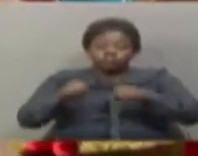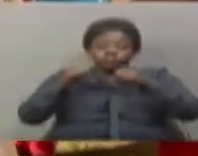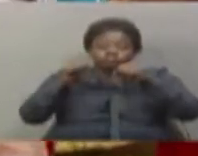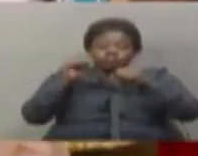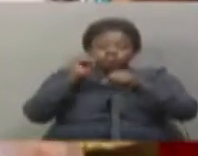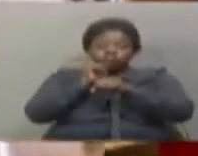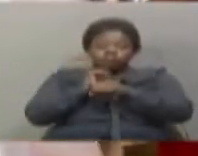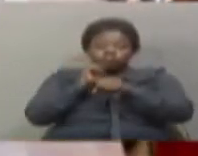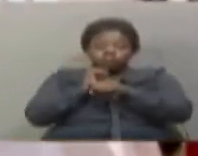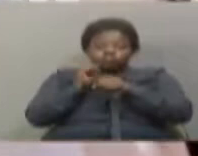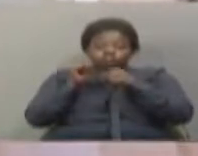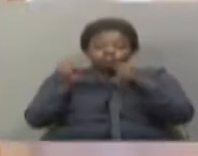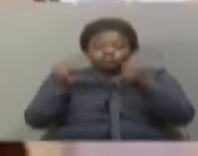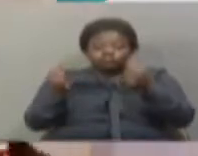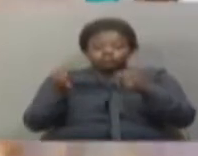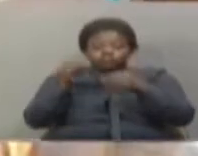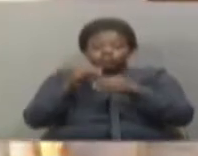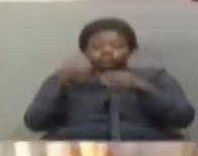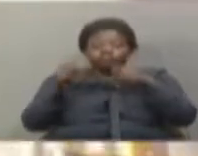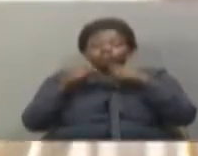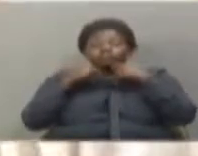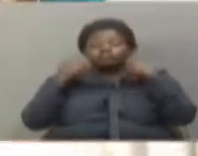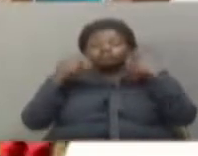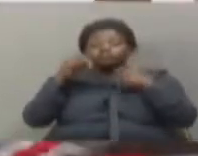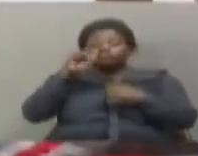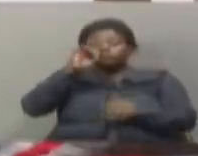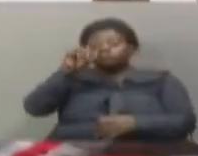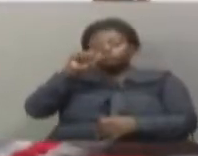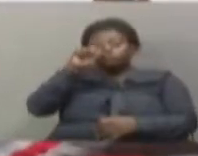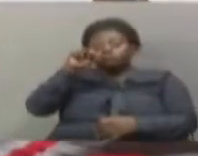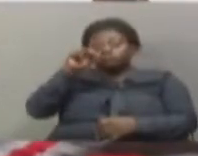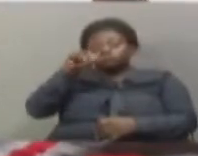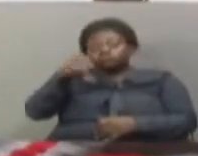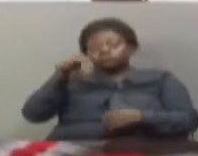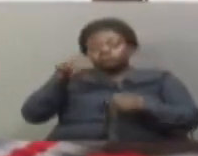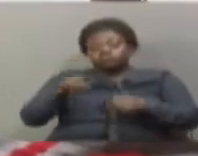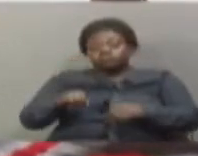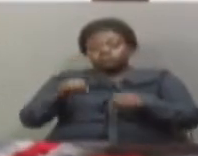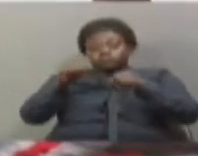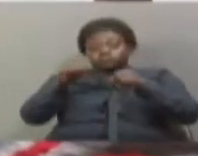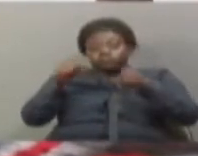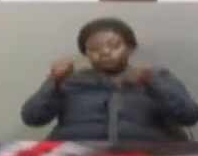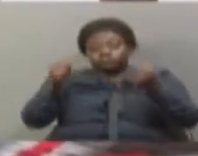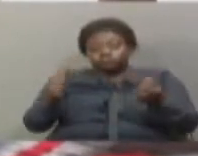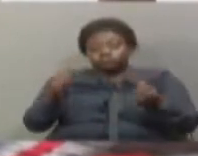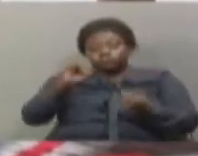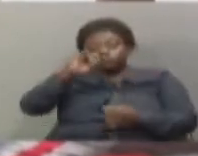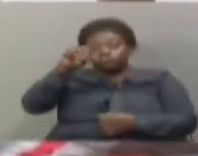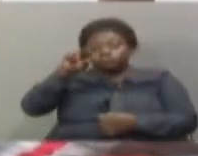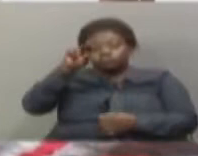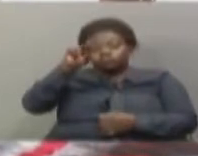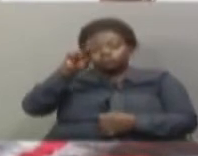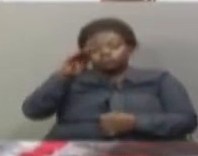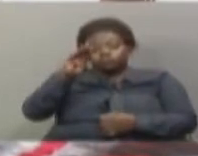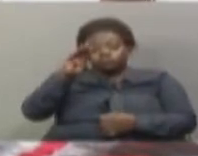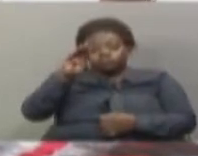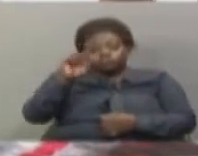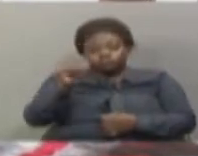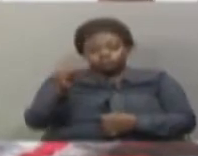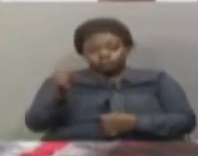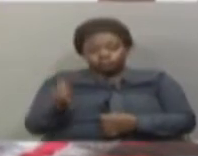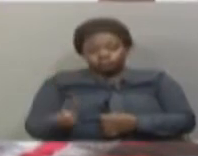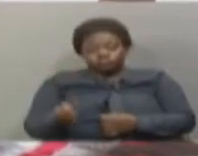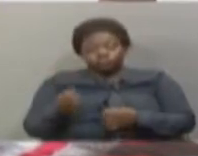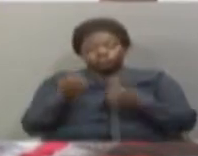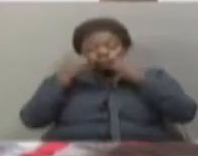emirimu gy'obutume mu ssaza Father James Sendege ku lwa mukama we omusumba Severus Jumba. Father Sendege mu